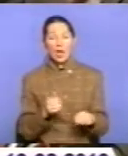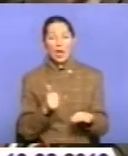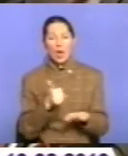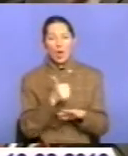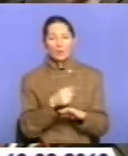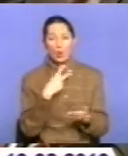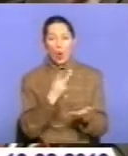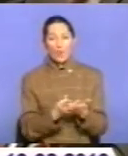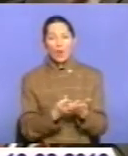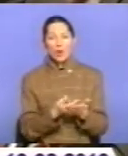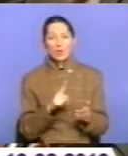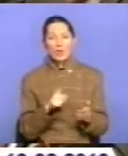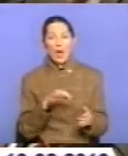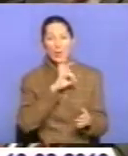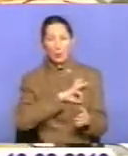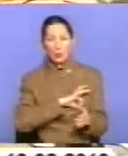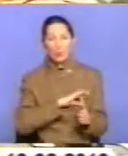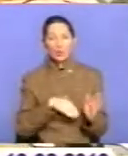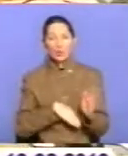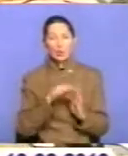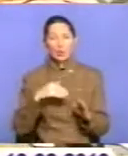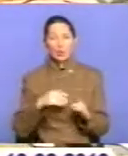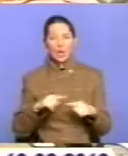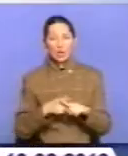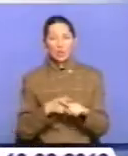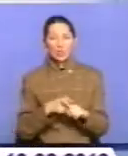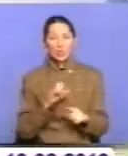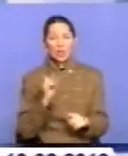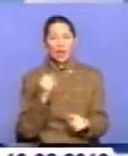прибутковій високотехнологічній IT-галузі.